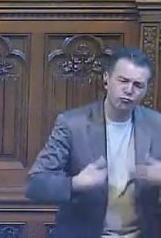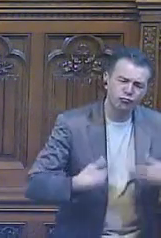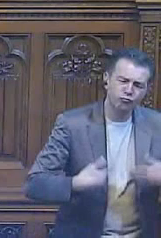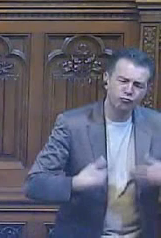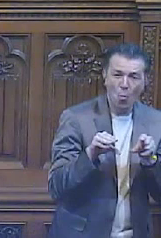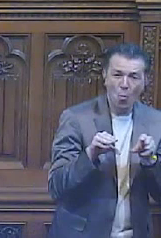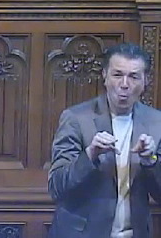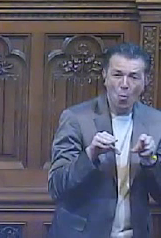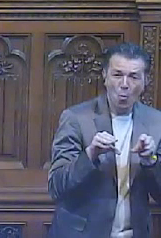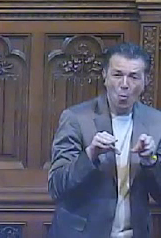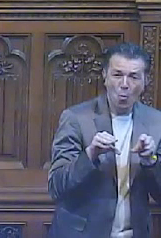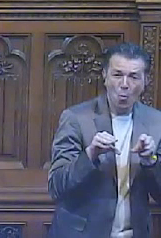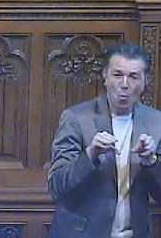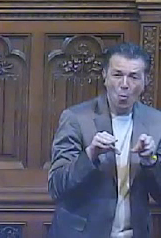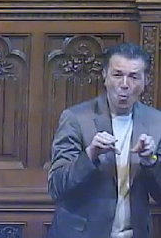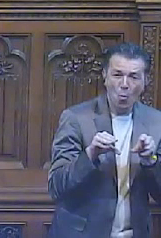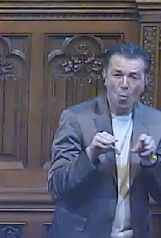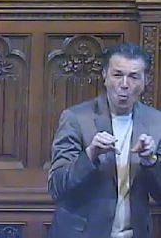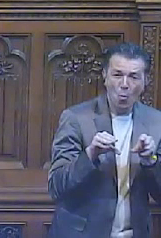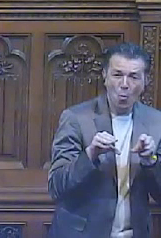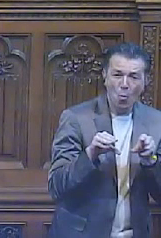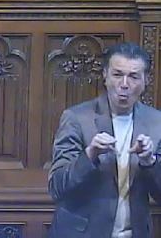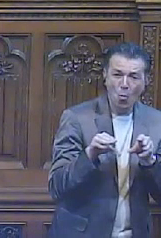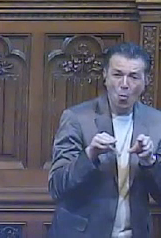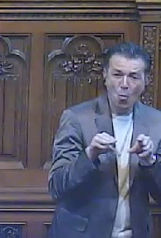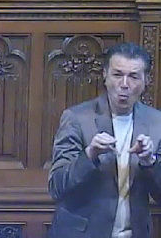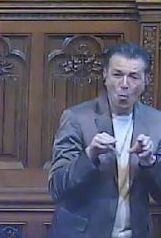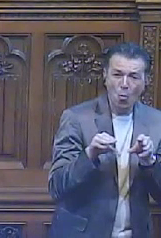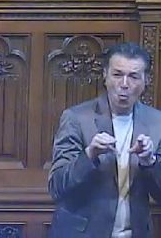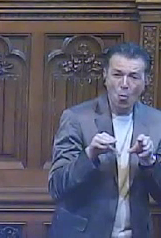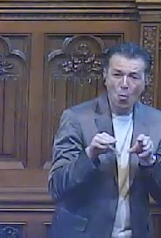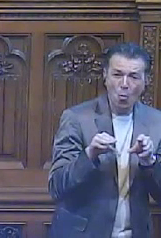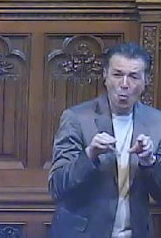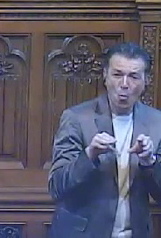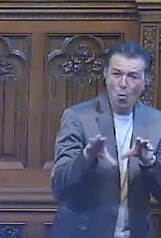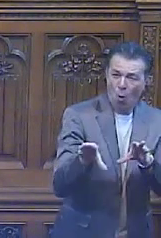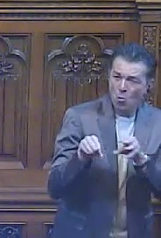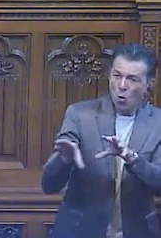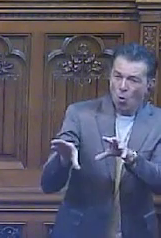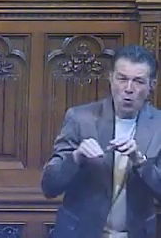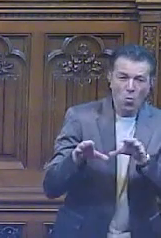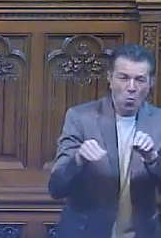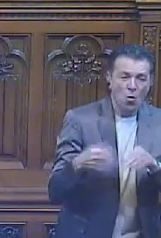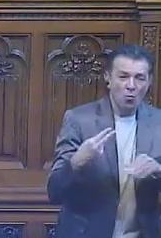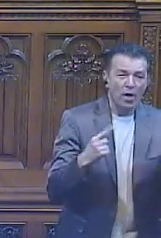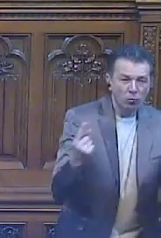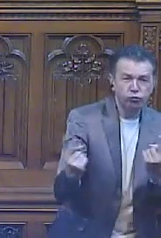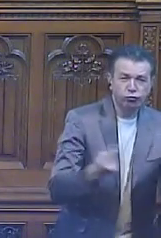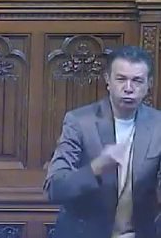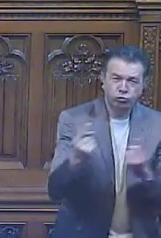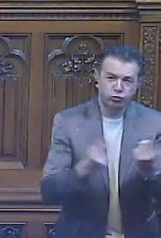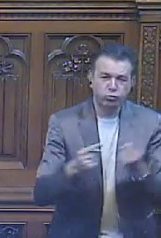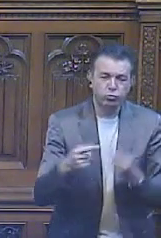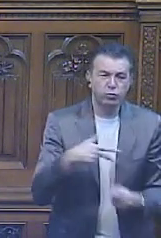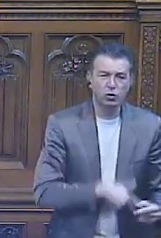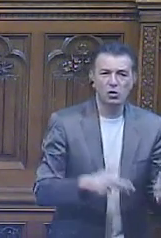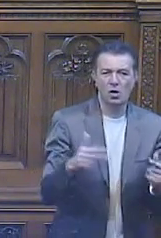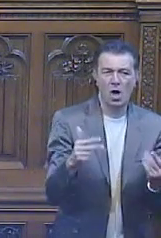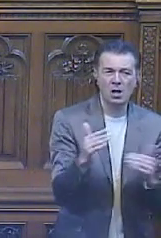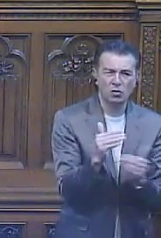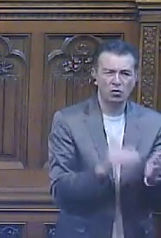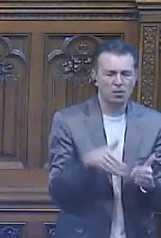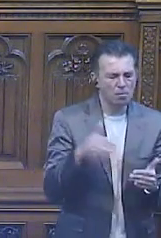sie stellen Wien dar als Magnet für weitere Zuwanderung ins Sozialsystem. Damit muss Schluss sein und